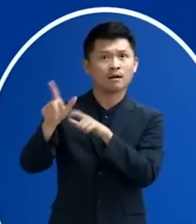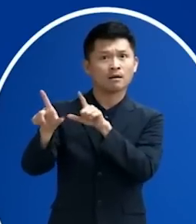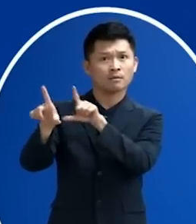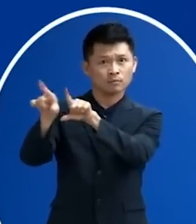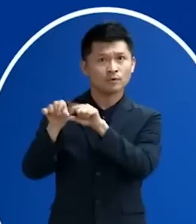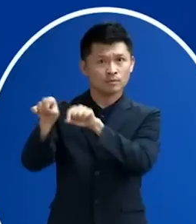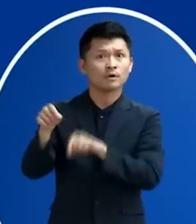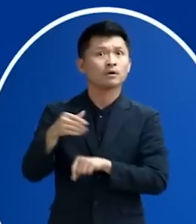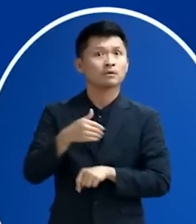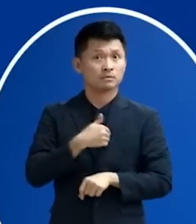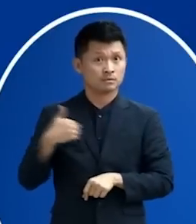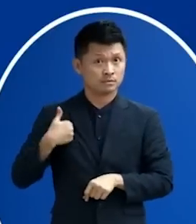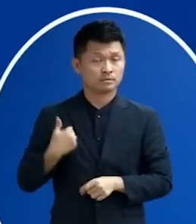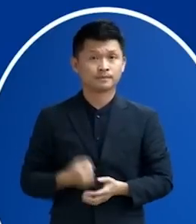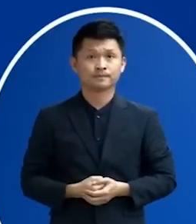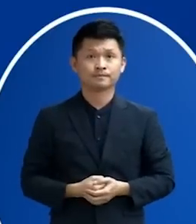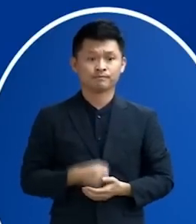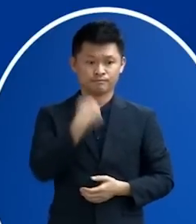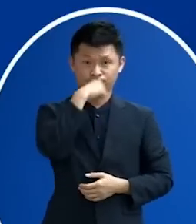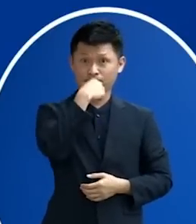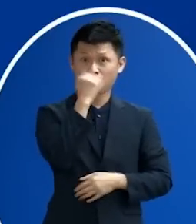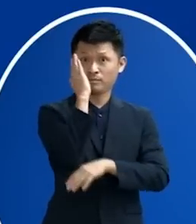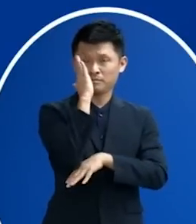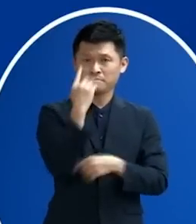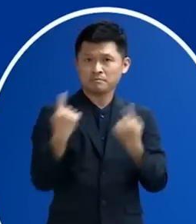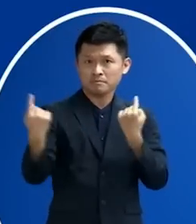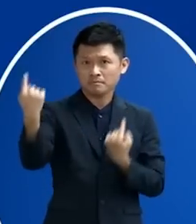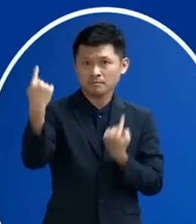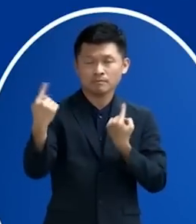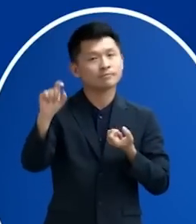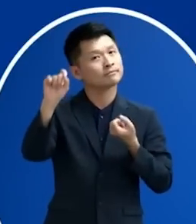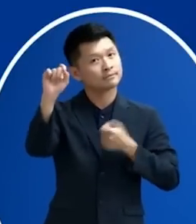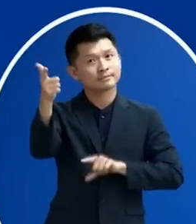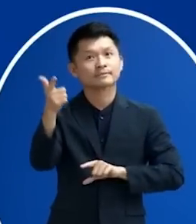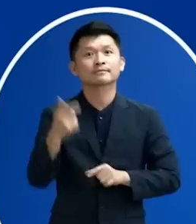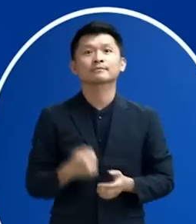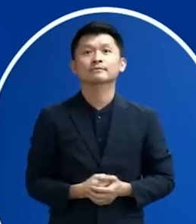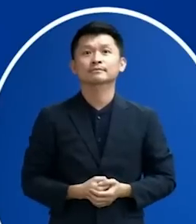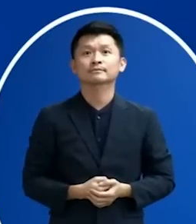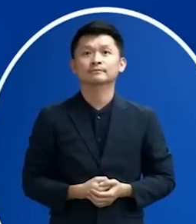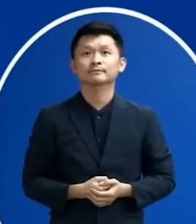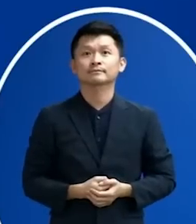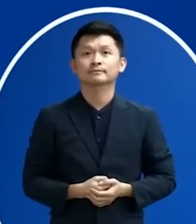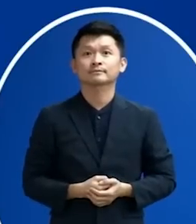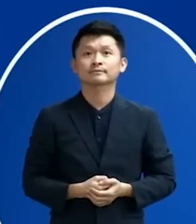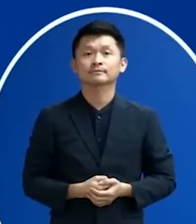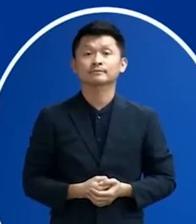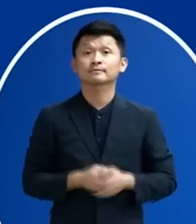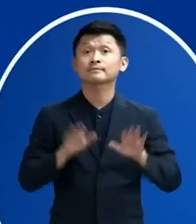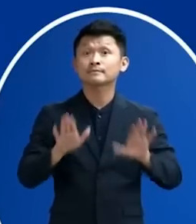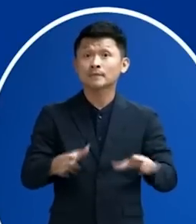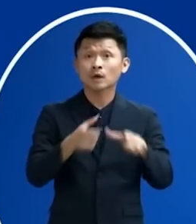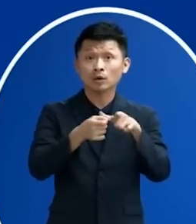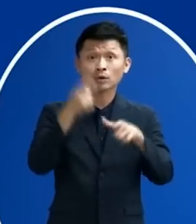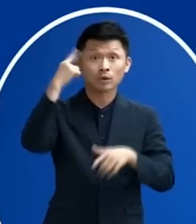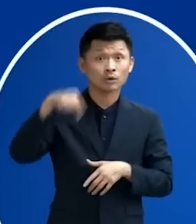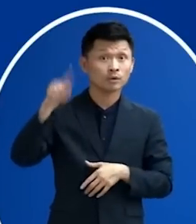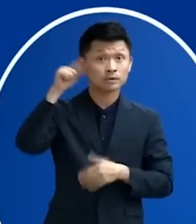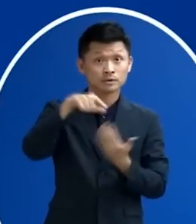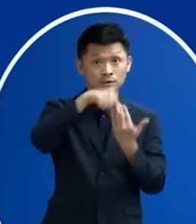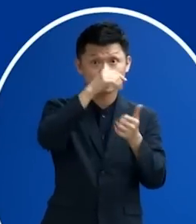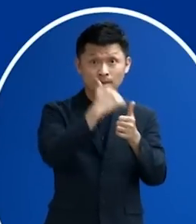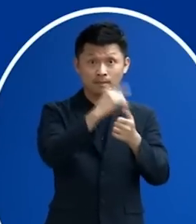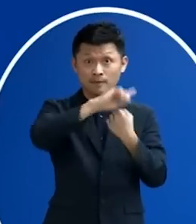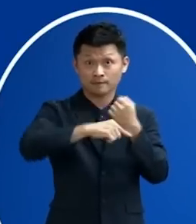据，那与我国是有明显的不同。那依照我们现有的公职选罢法